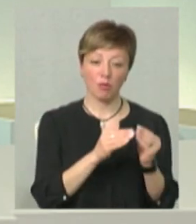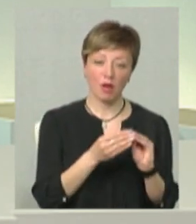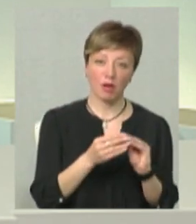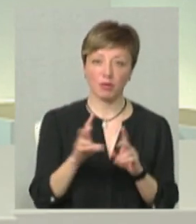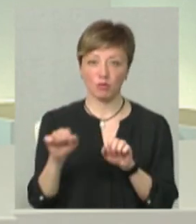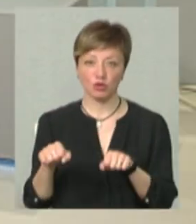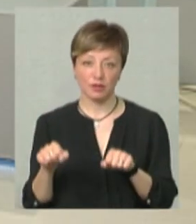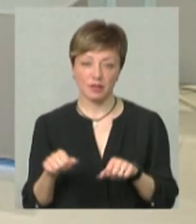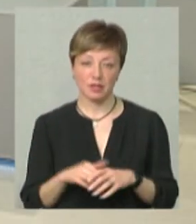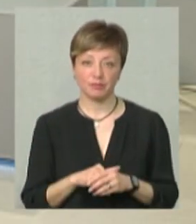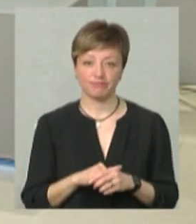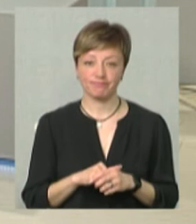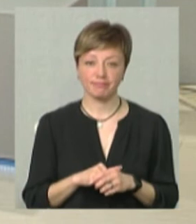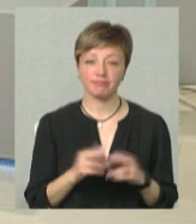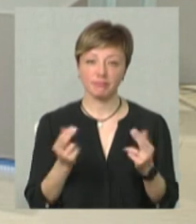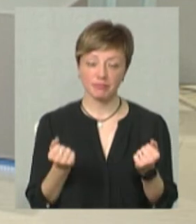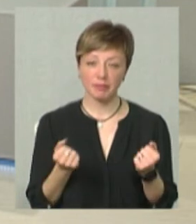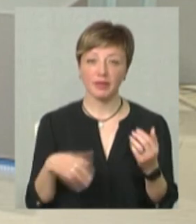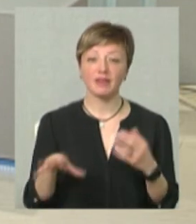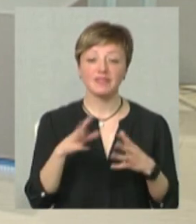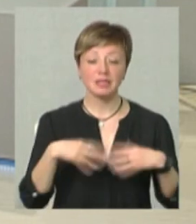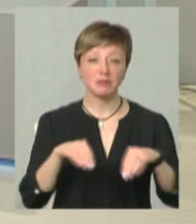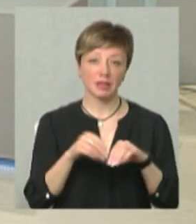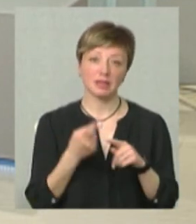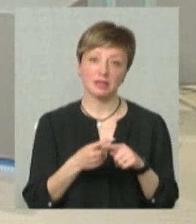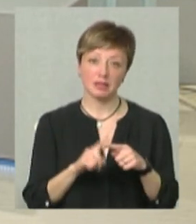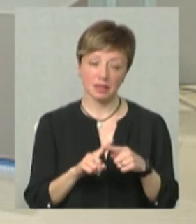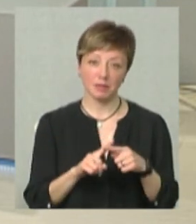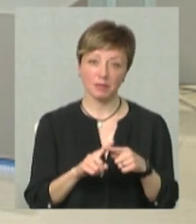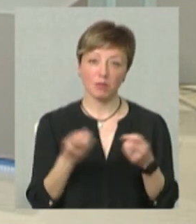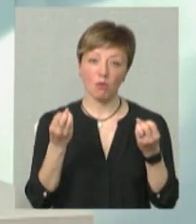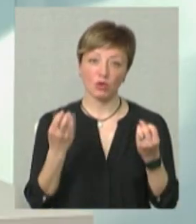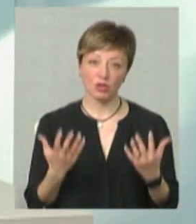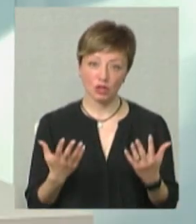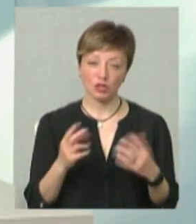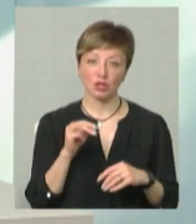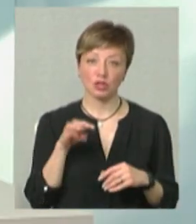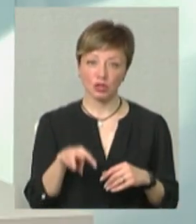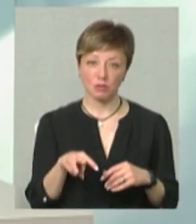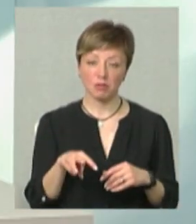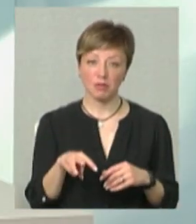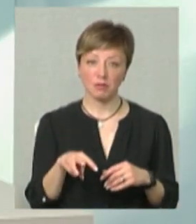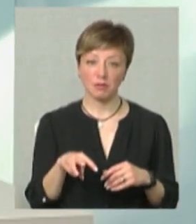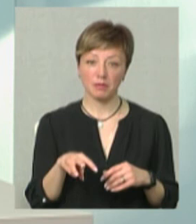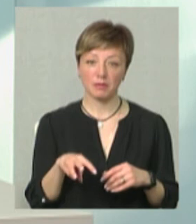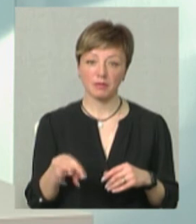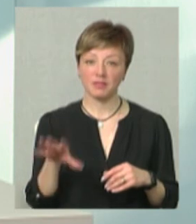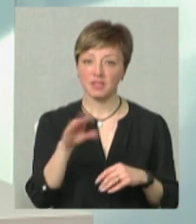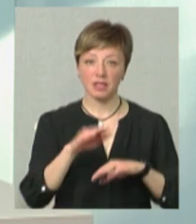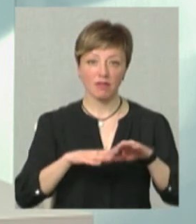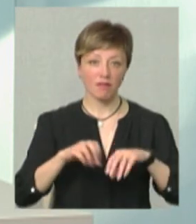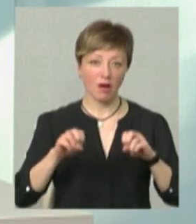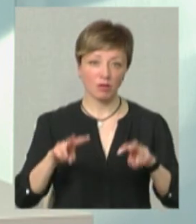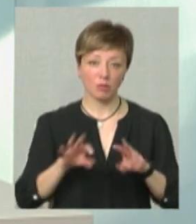чи як на можливість так. розвитку. А в сім'ї це, звичайно, простіше, ніж при всій фаховості